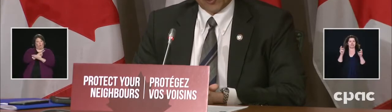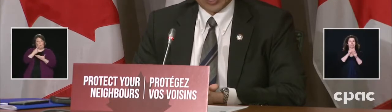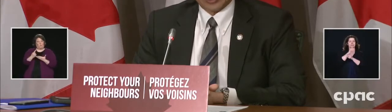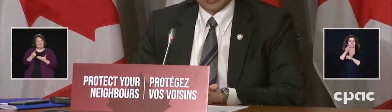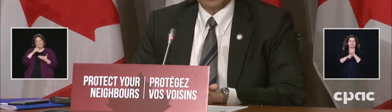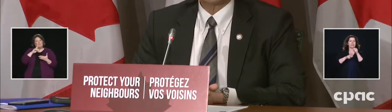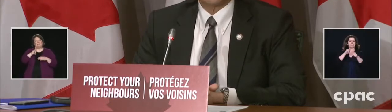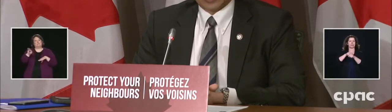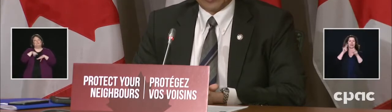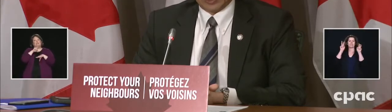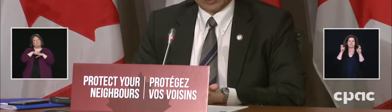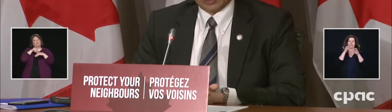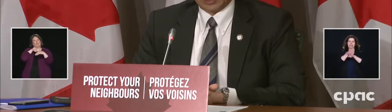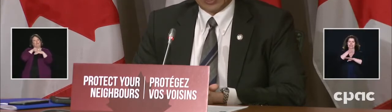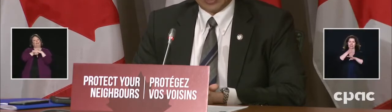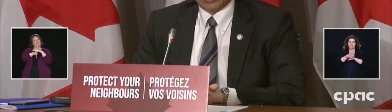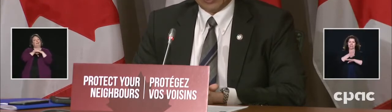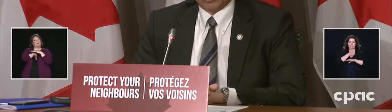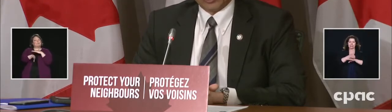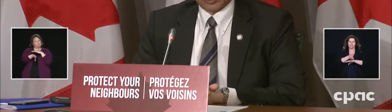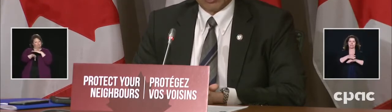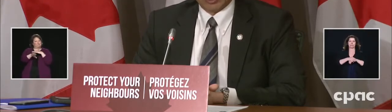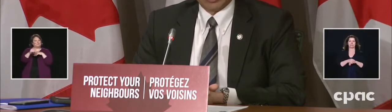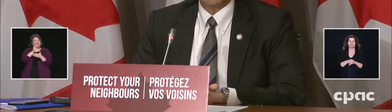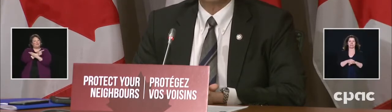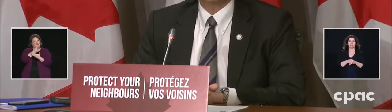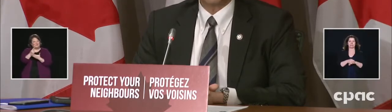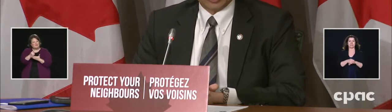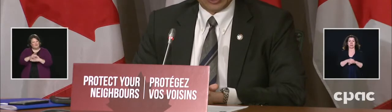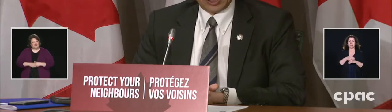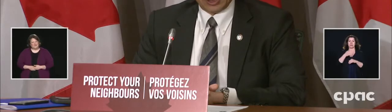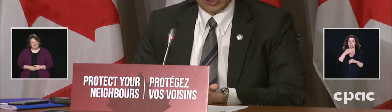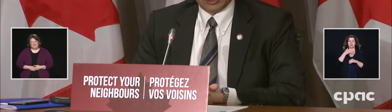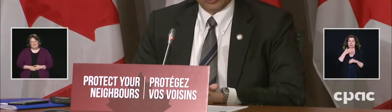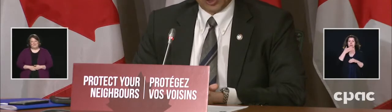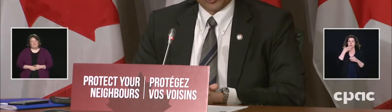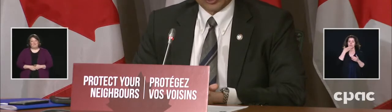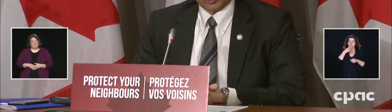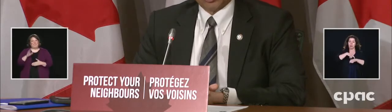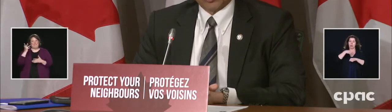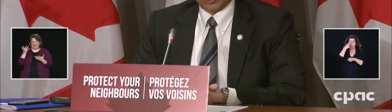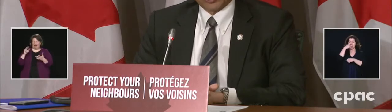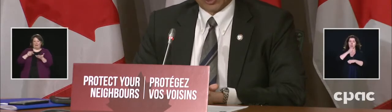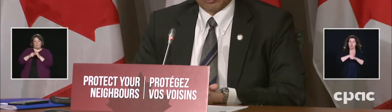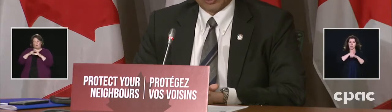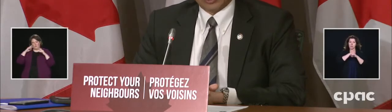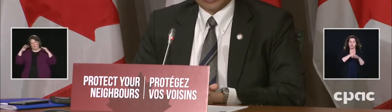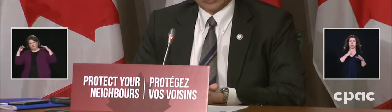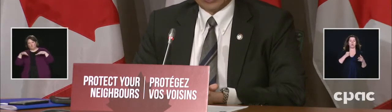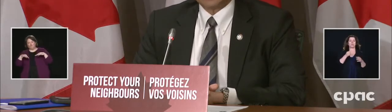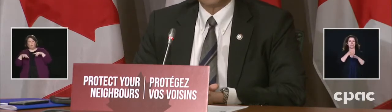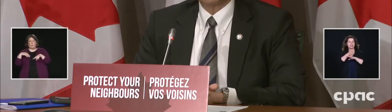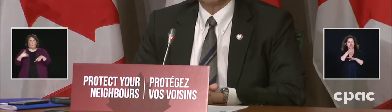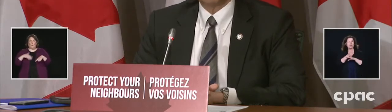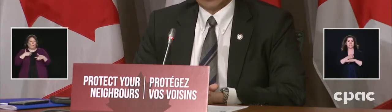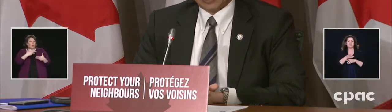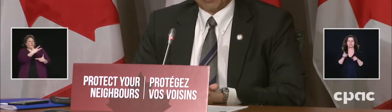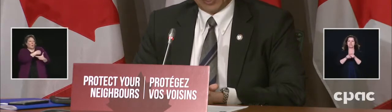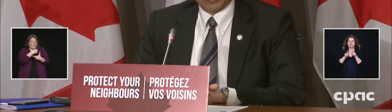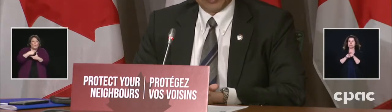de promouvoir l'accessibilité et l'inclusion et de souligner les nombreuses contributions des